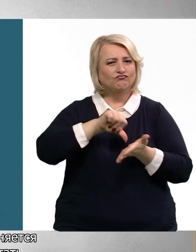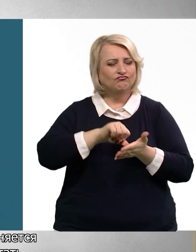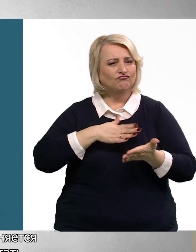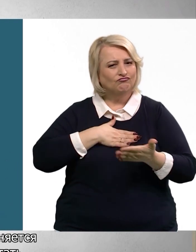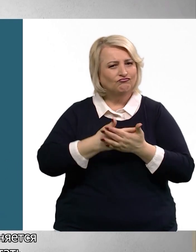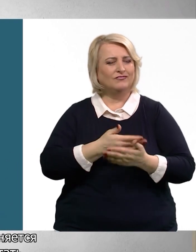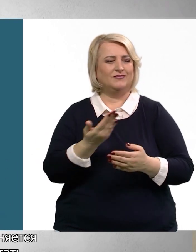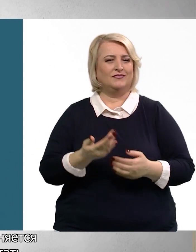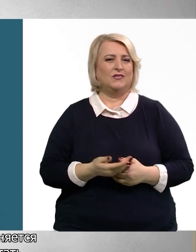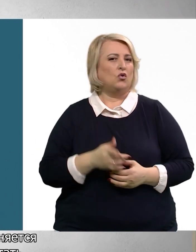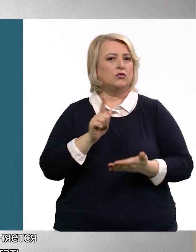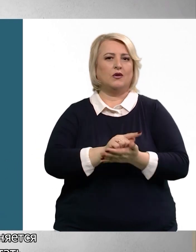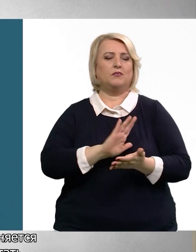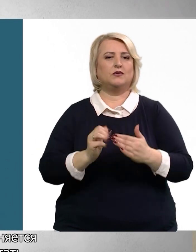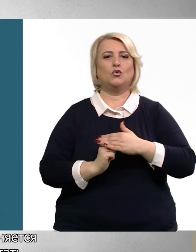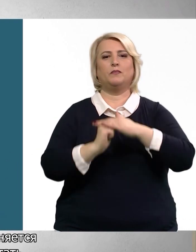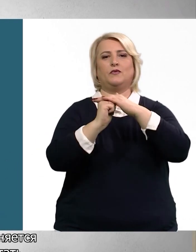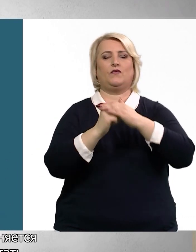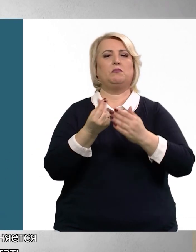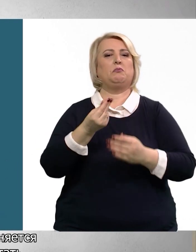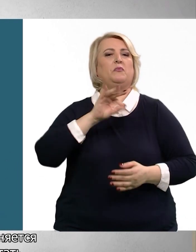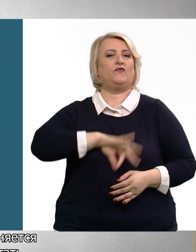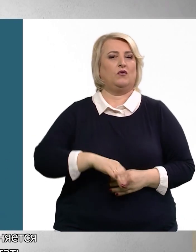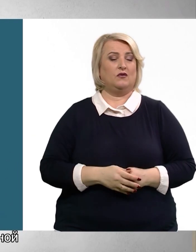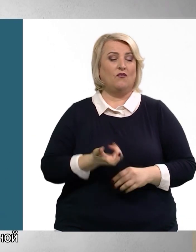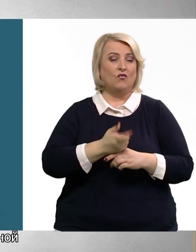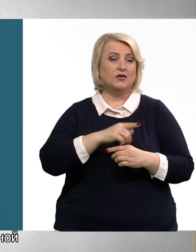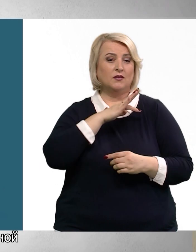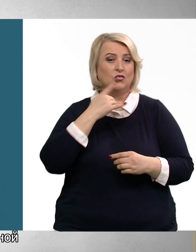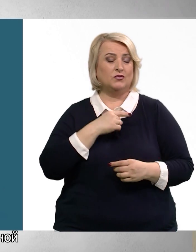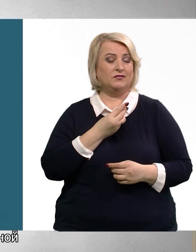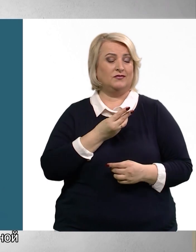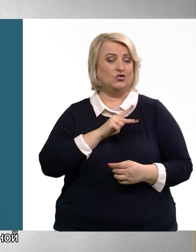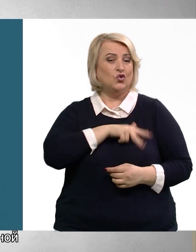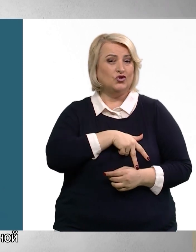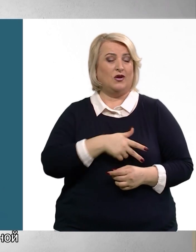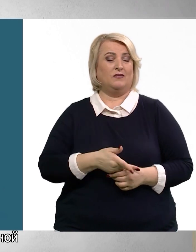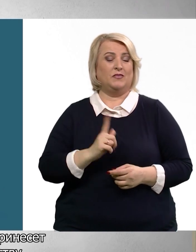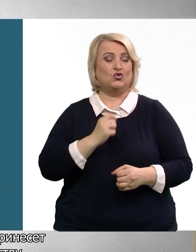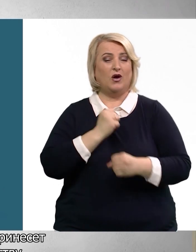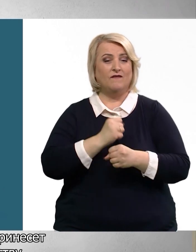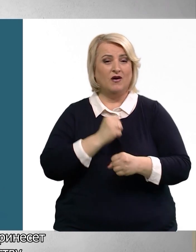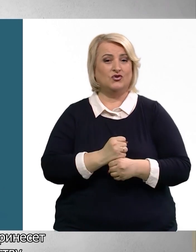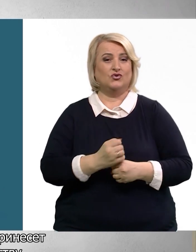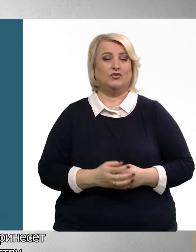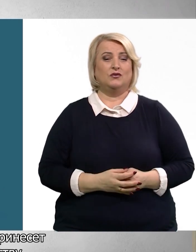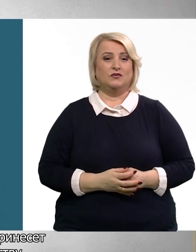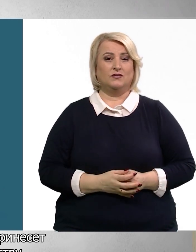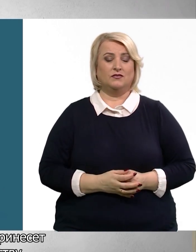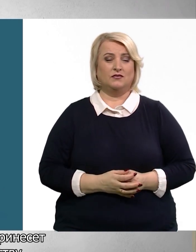mai implicați, dar nu neapărat numai pe bază de profit, foarte mult pe bază de social, pentru a